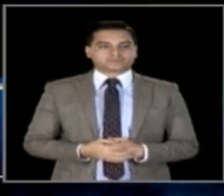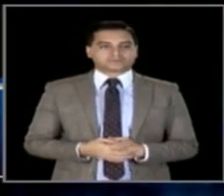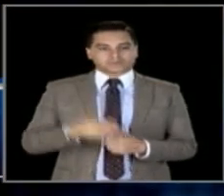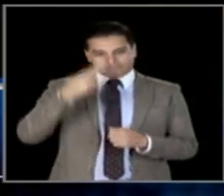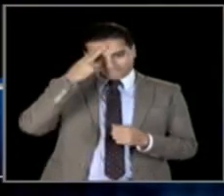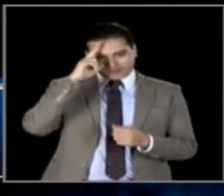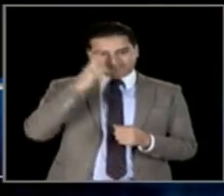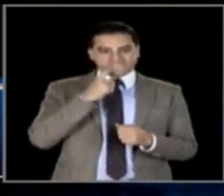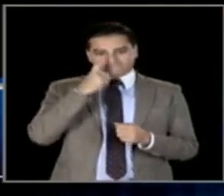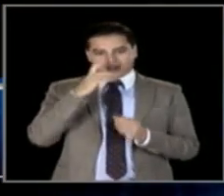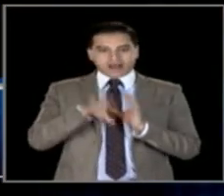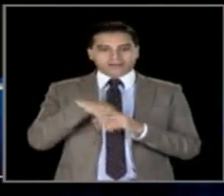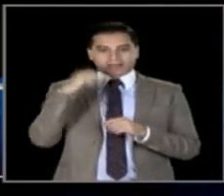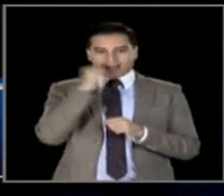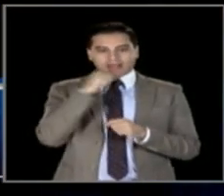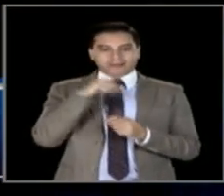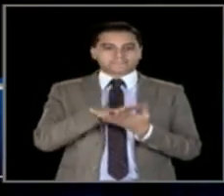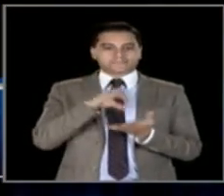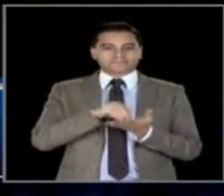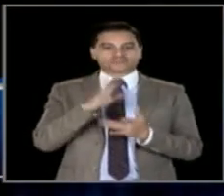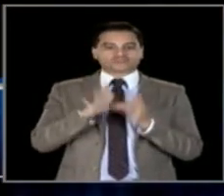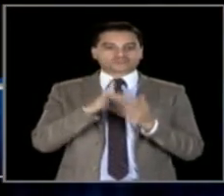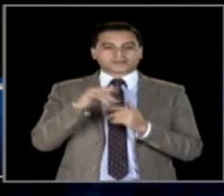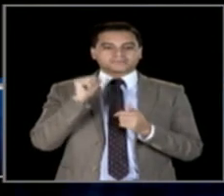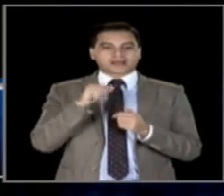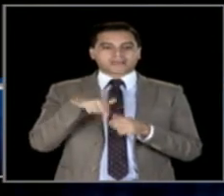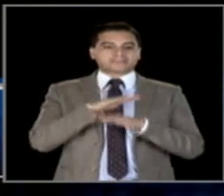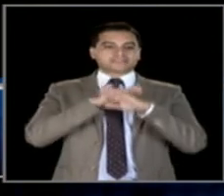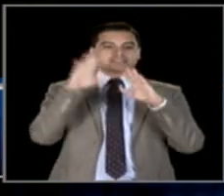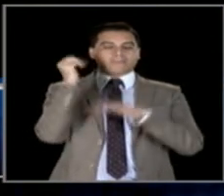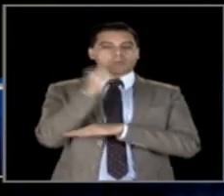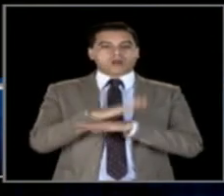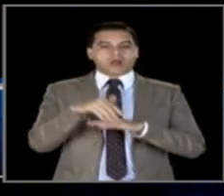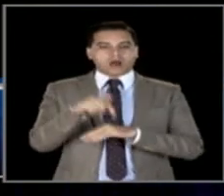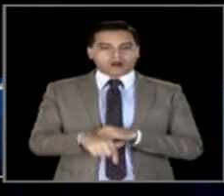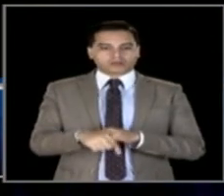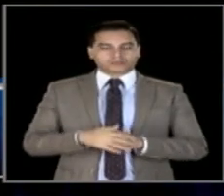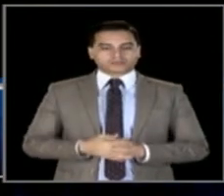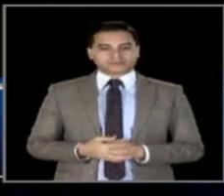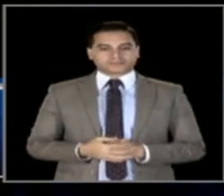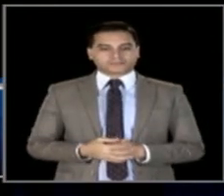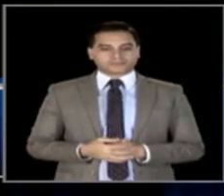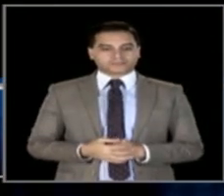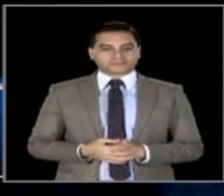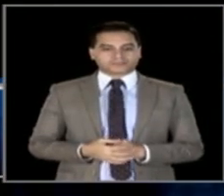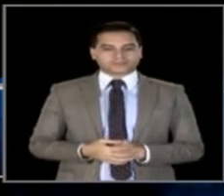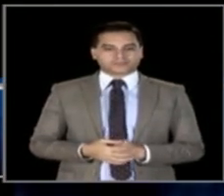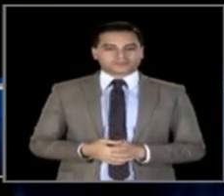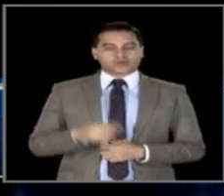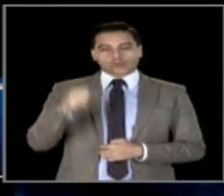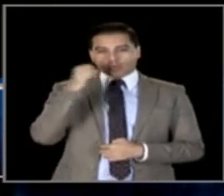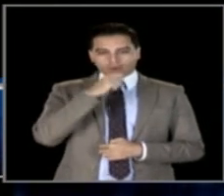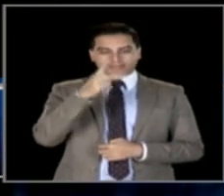من هو الفنان الذي غنى تتر البداية المسلسل بين السماء والأرض؟ الأغنية